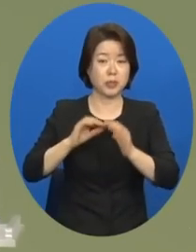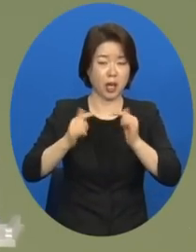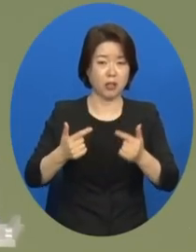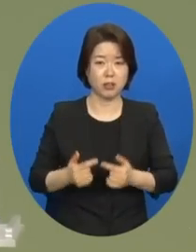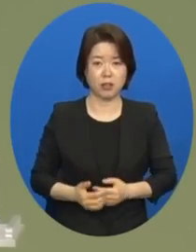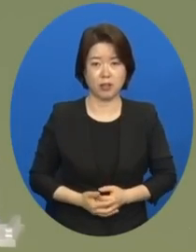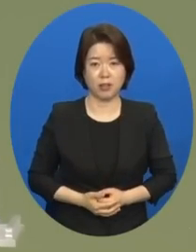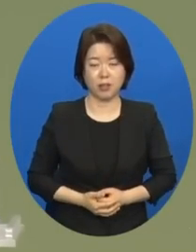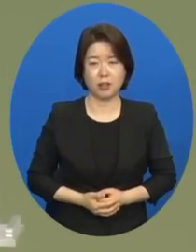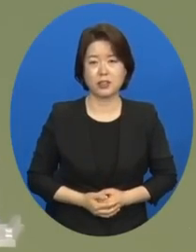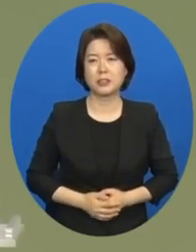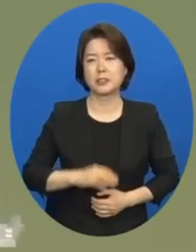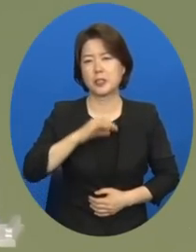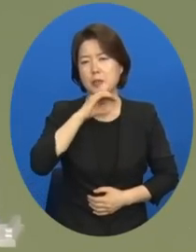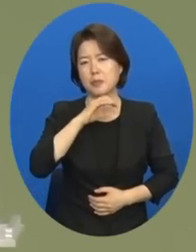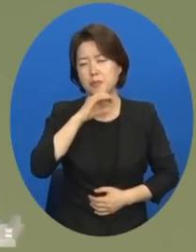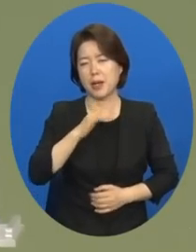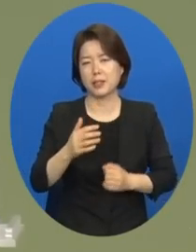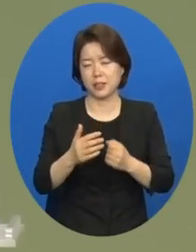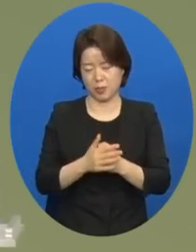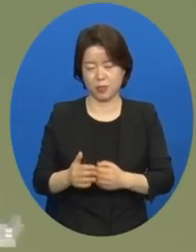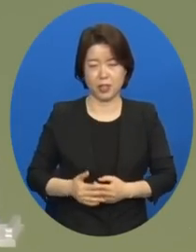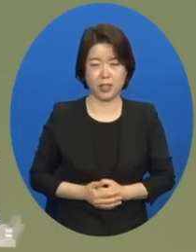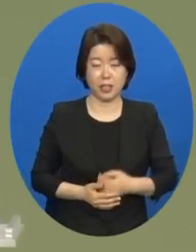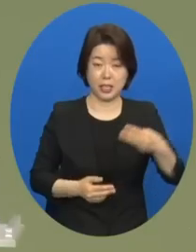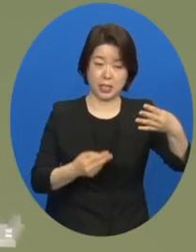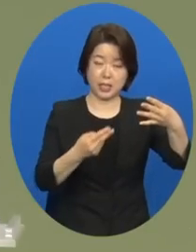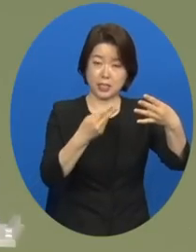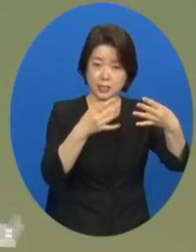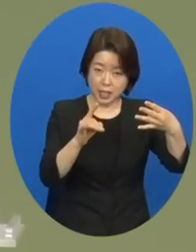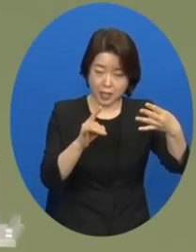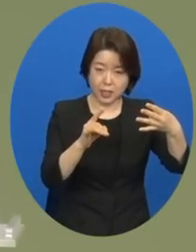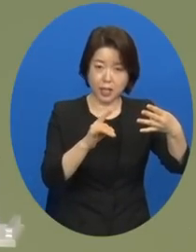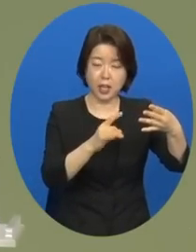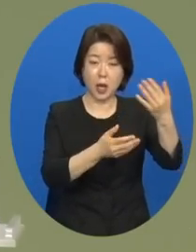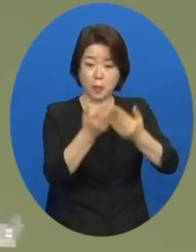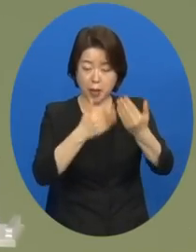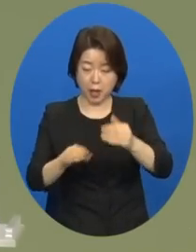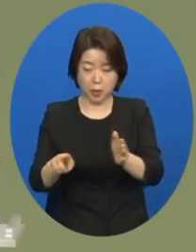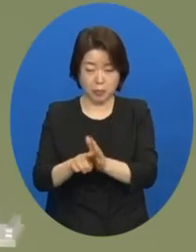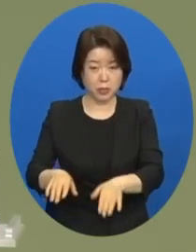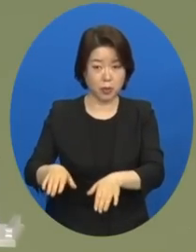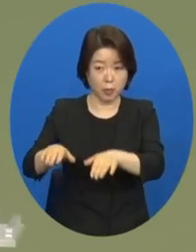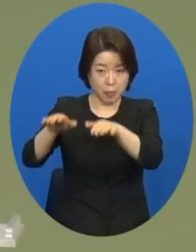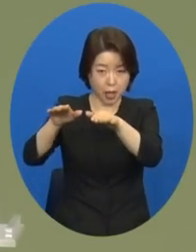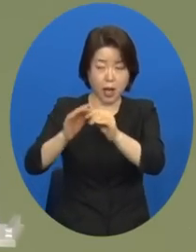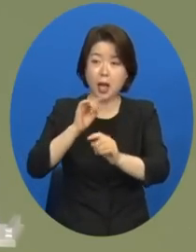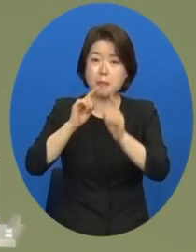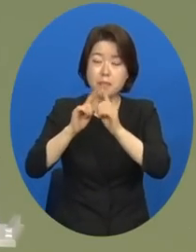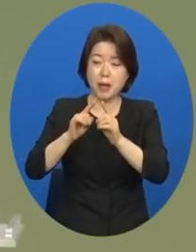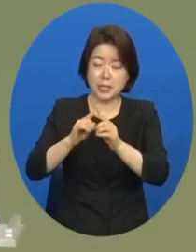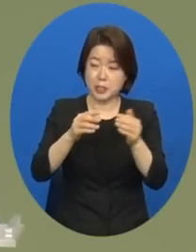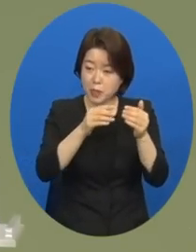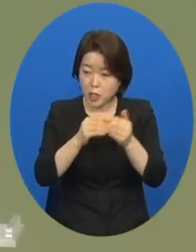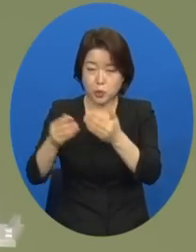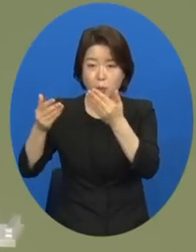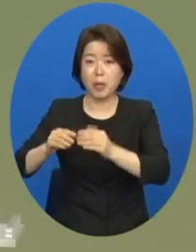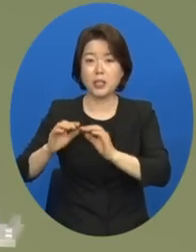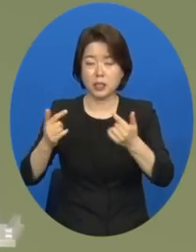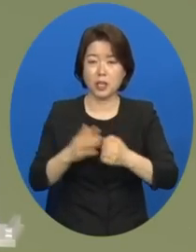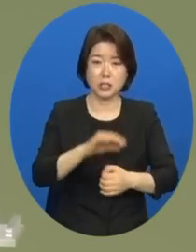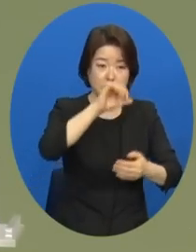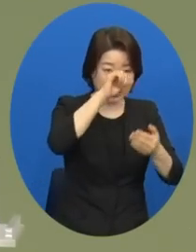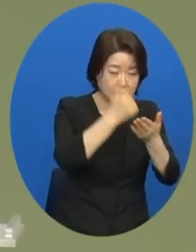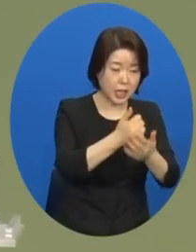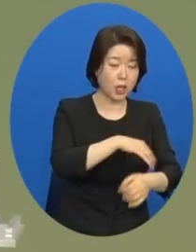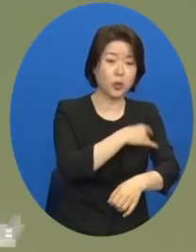결국은 4대째 못해 신앙이라도 이렇게 말씀으로 인도 안 받고 결혼한게 아니라 그냥 장로님 권사님